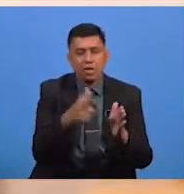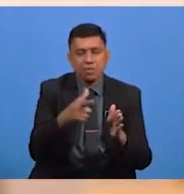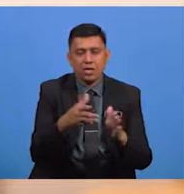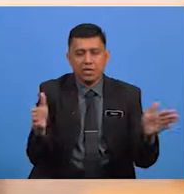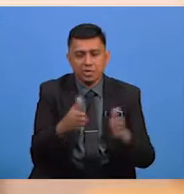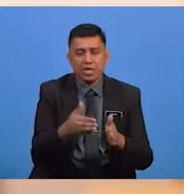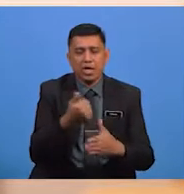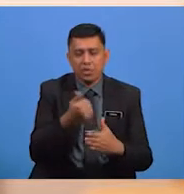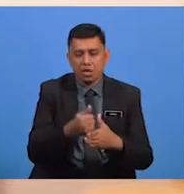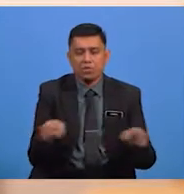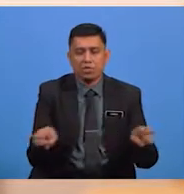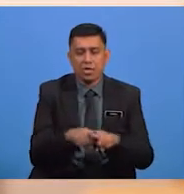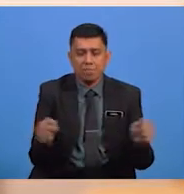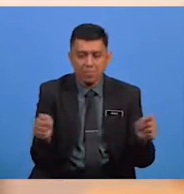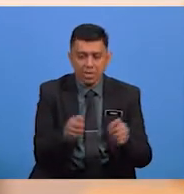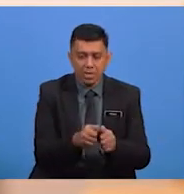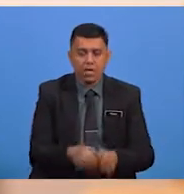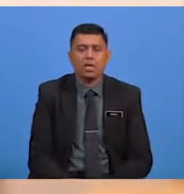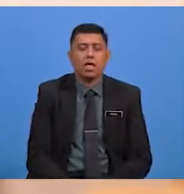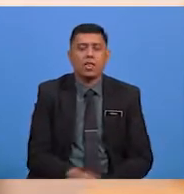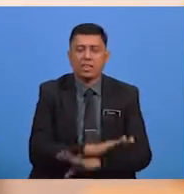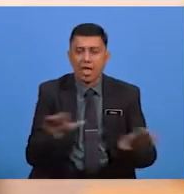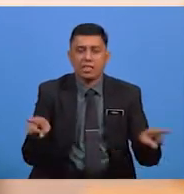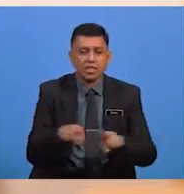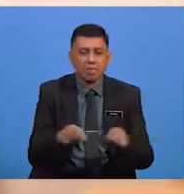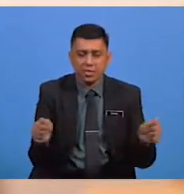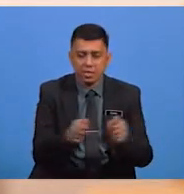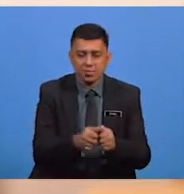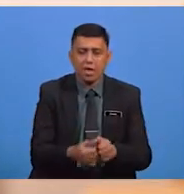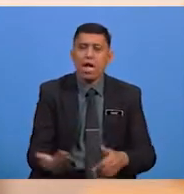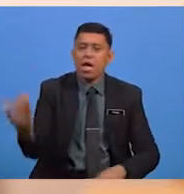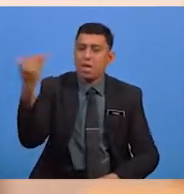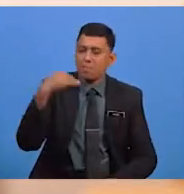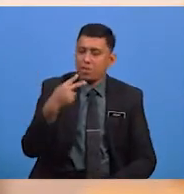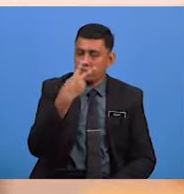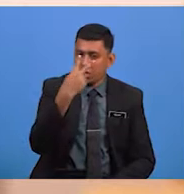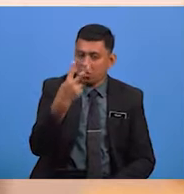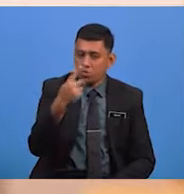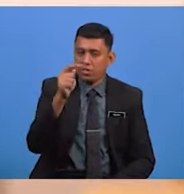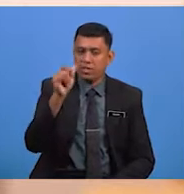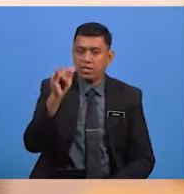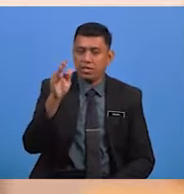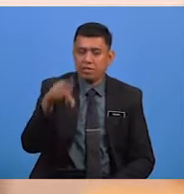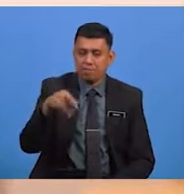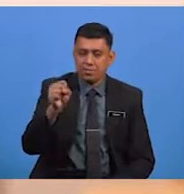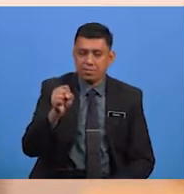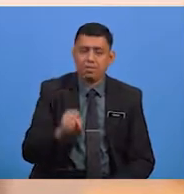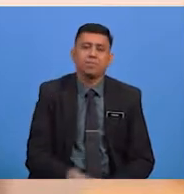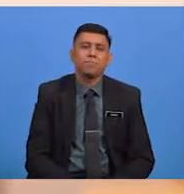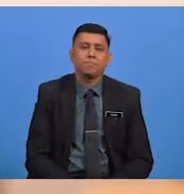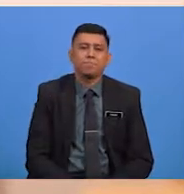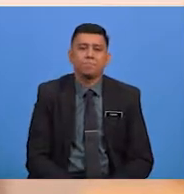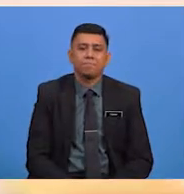dengan dan tak sama dengan. Ha, mari cikgu berikan sedikit tips penting untuk murid-murid.